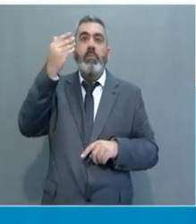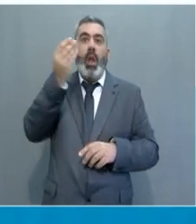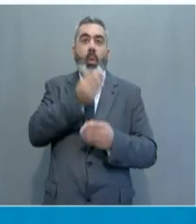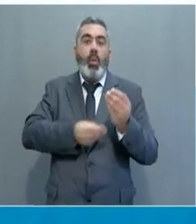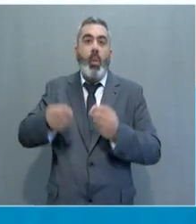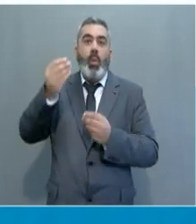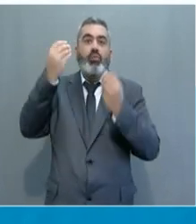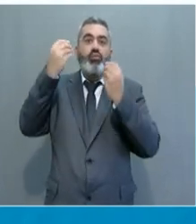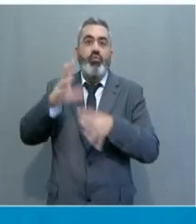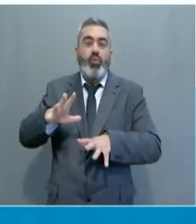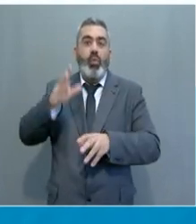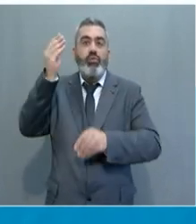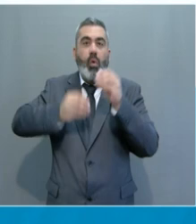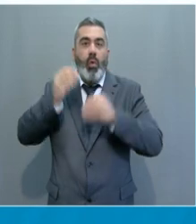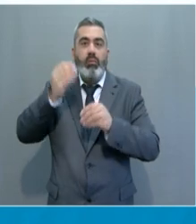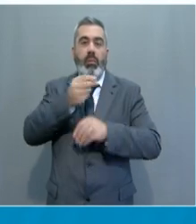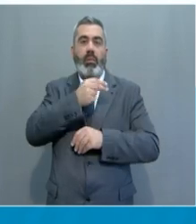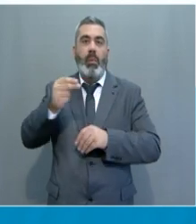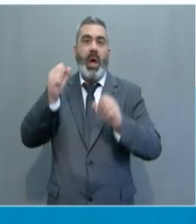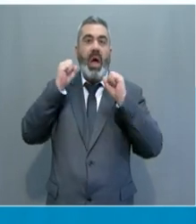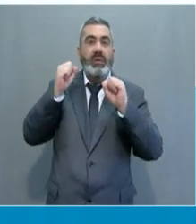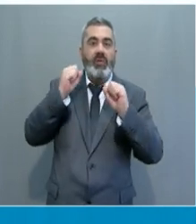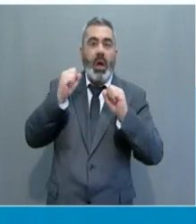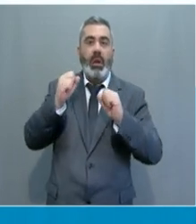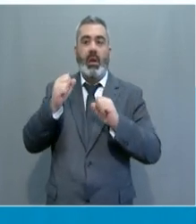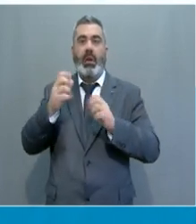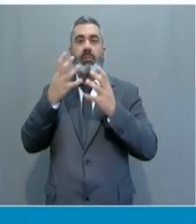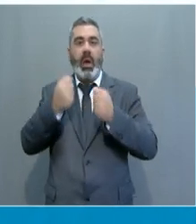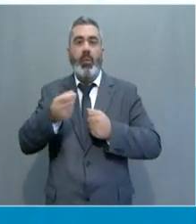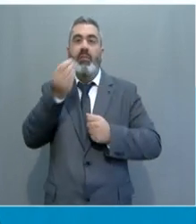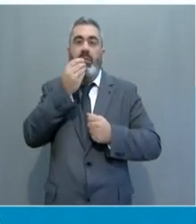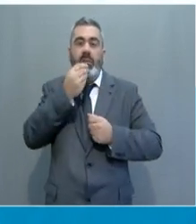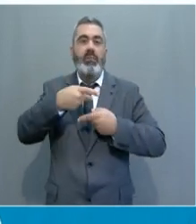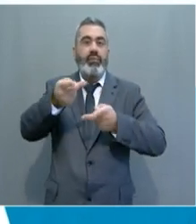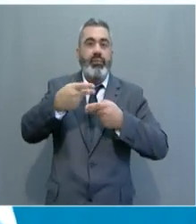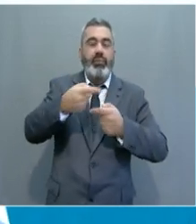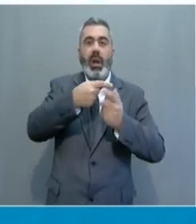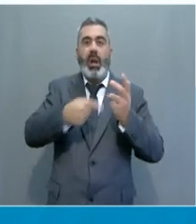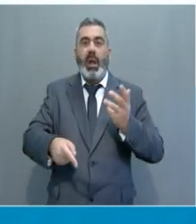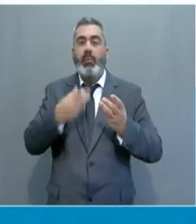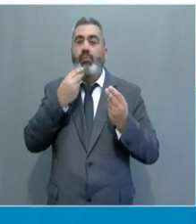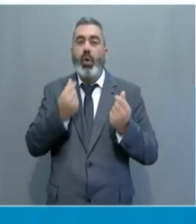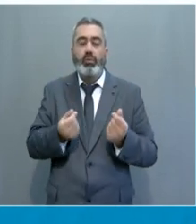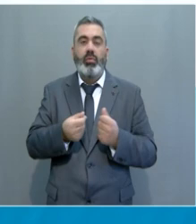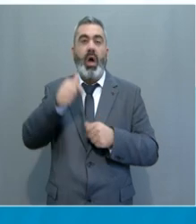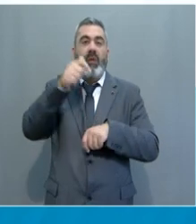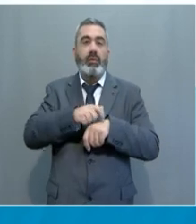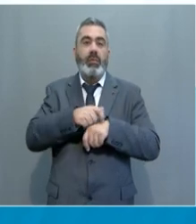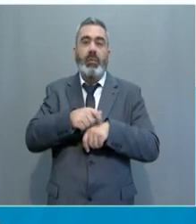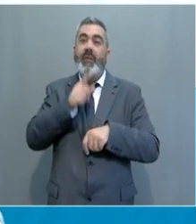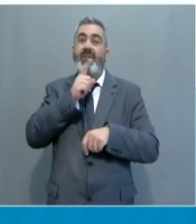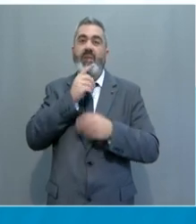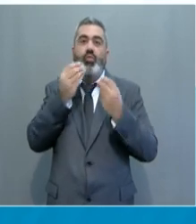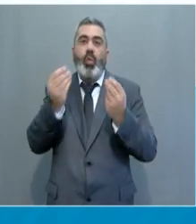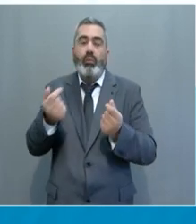σενάρια ως προς την ασφάλεια της τροφοδοσίας τους. Λοιπόν, σε μία αχαρτογράφητη συγκυρία,